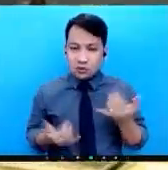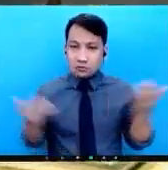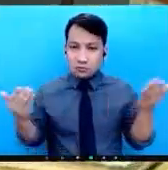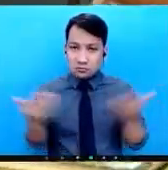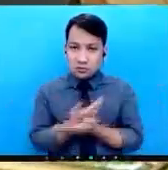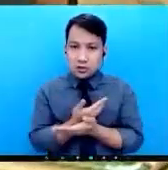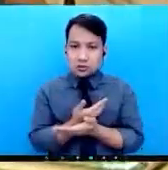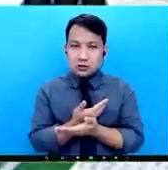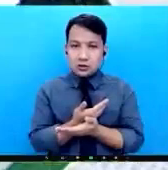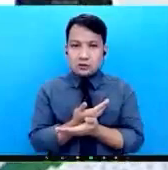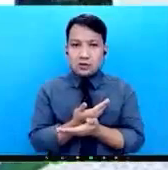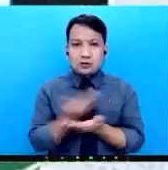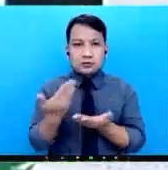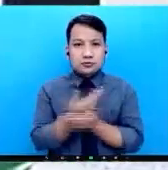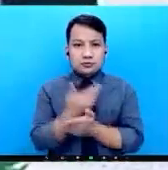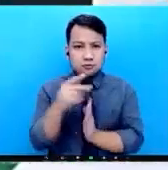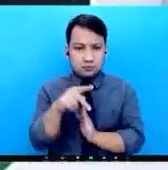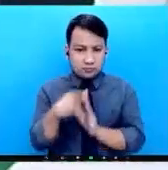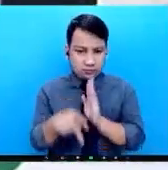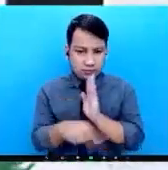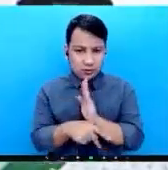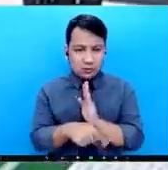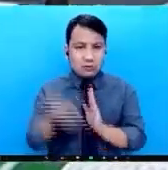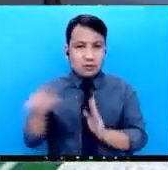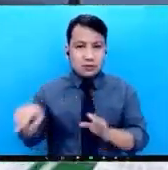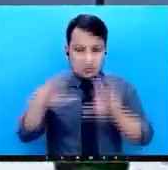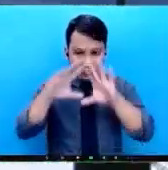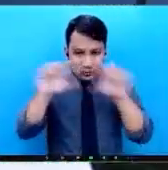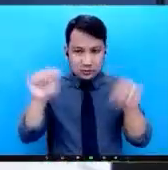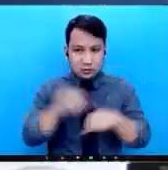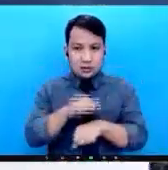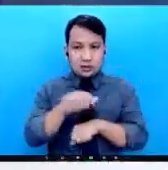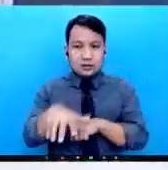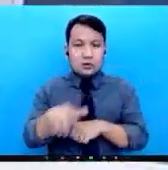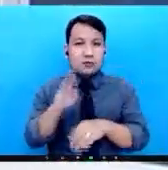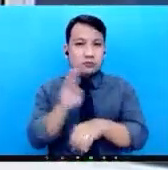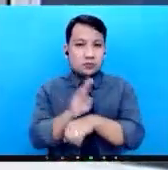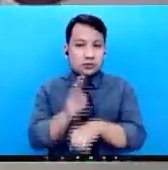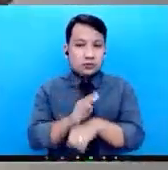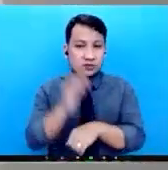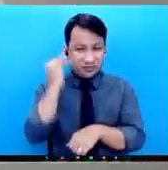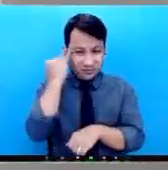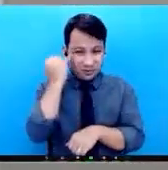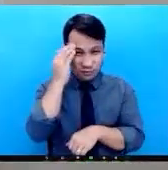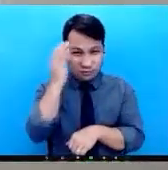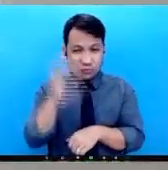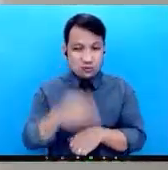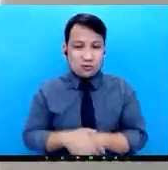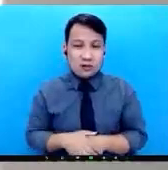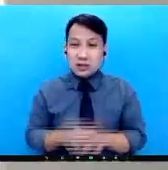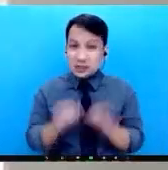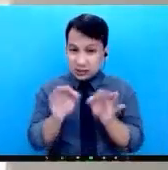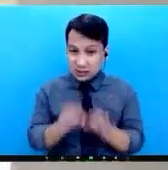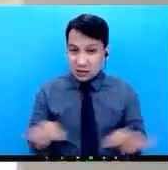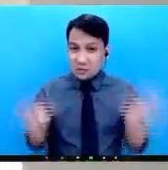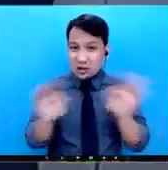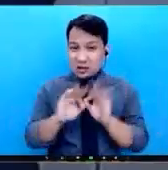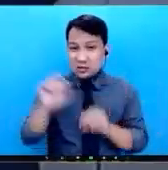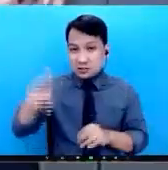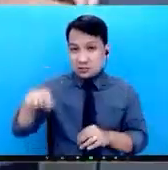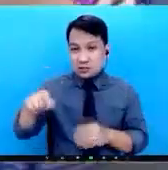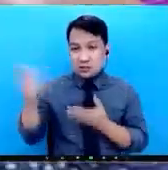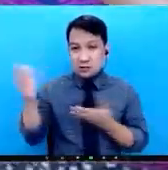nilulutong patakaran. Hirit ni Presidential Advisor for Entrepreneurship Joey Concepcion, dapat booster card na ang hanapin